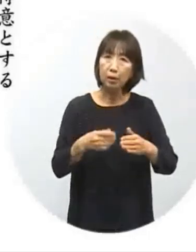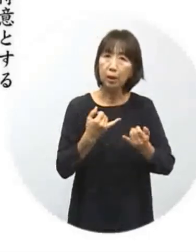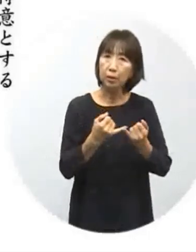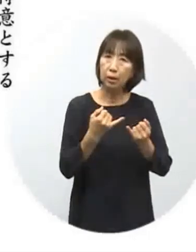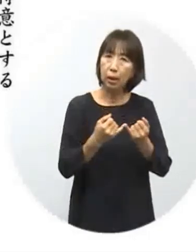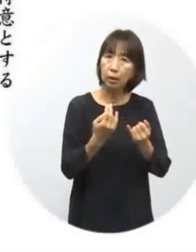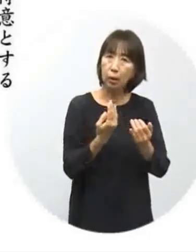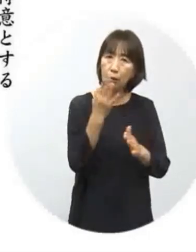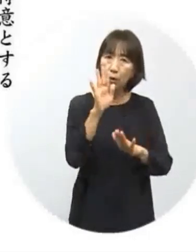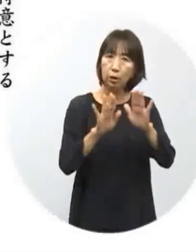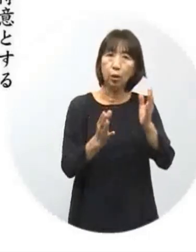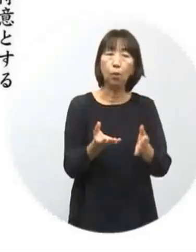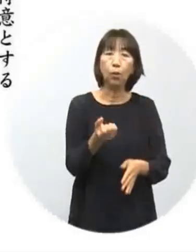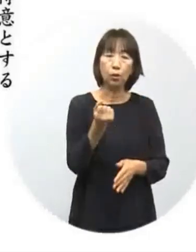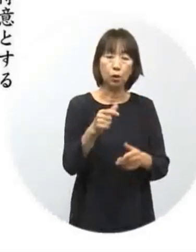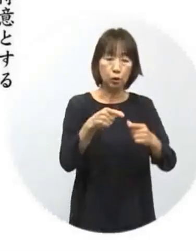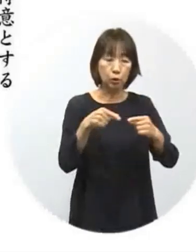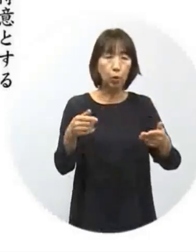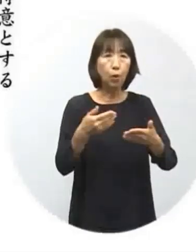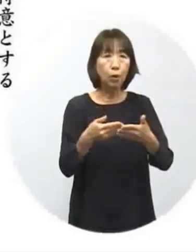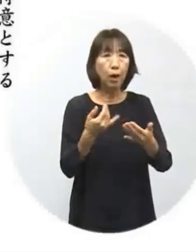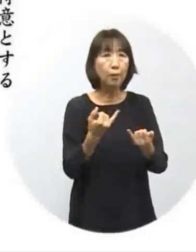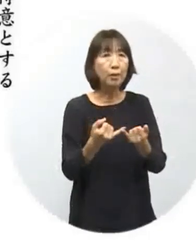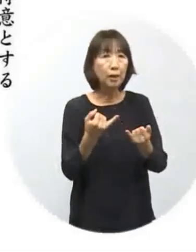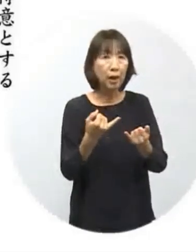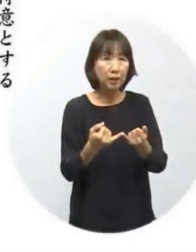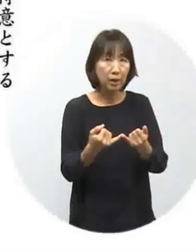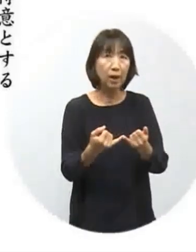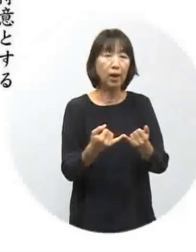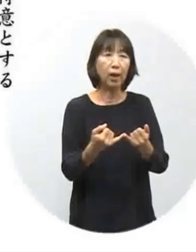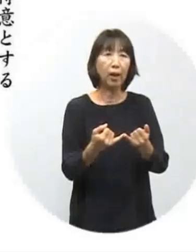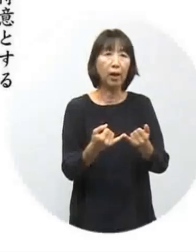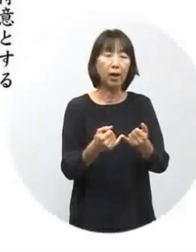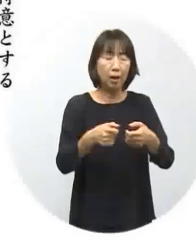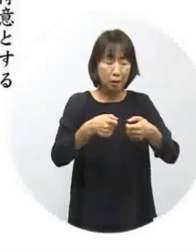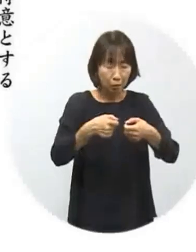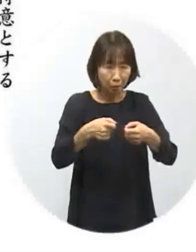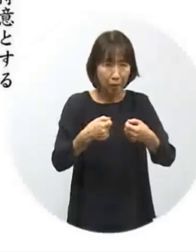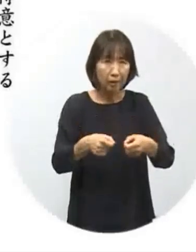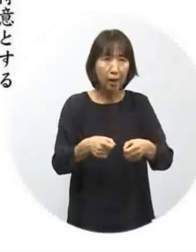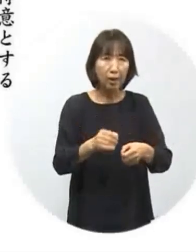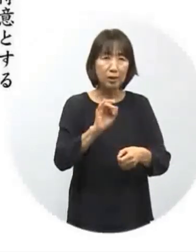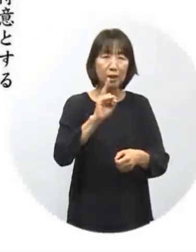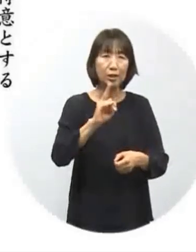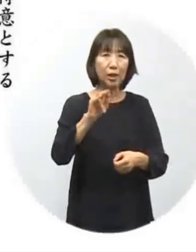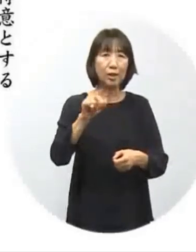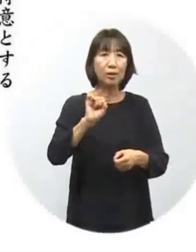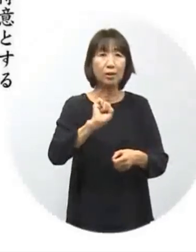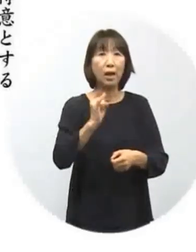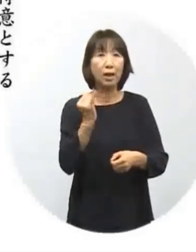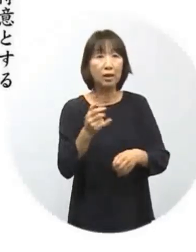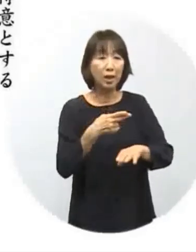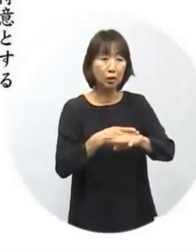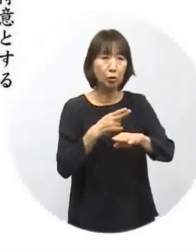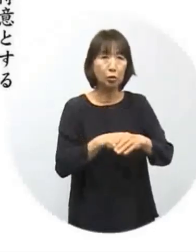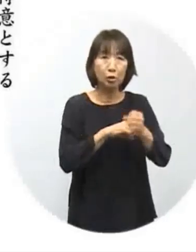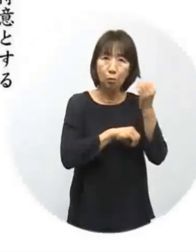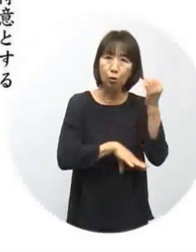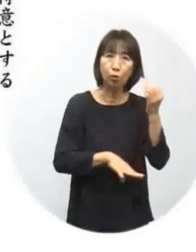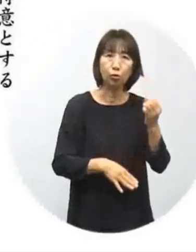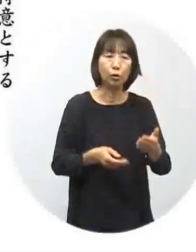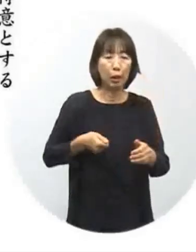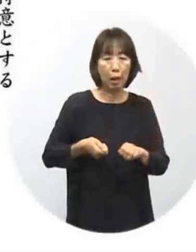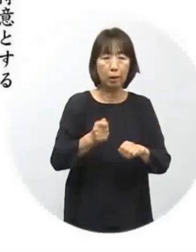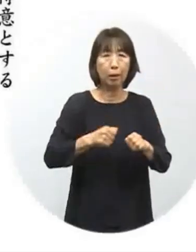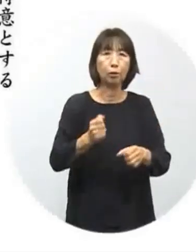雰囲気を持った、日本画のような雰囲気を持った、非常に細かい繊細な技術に基づいた版画作品